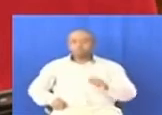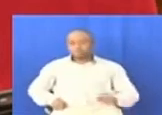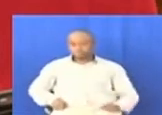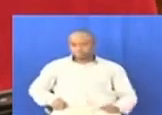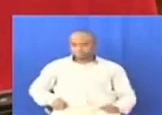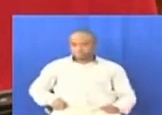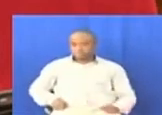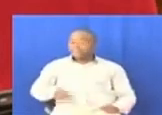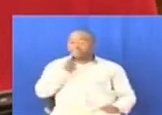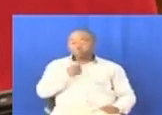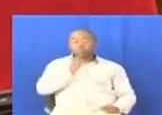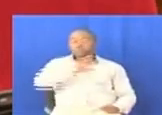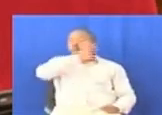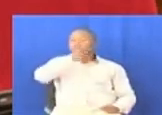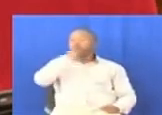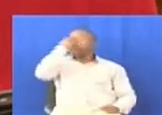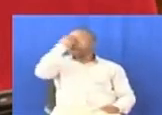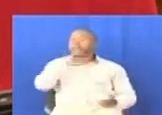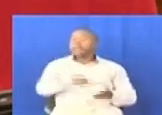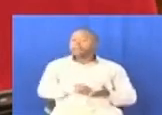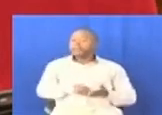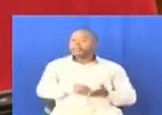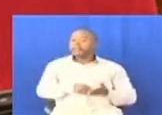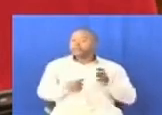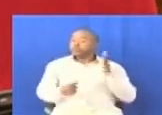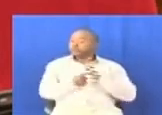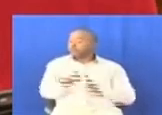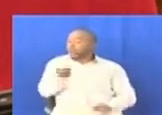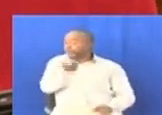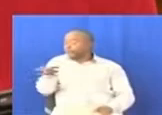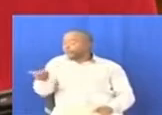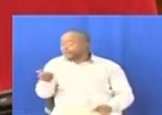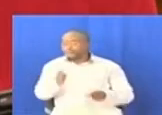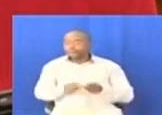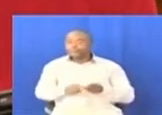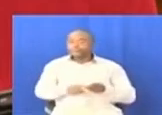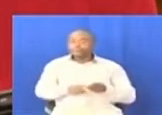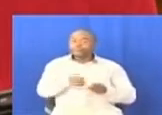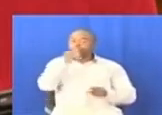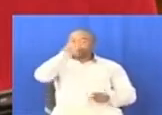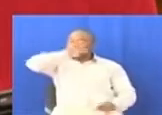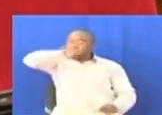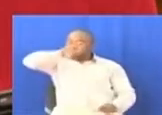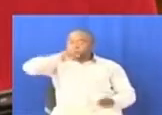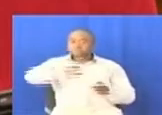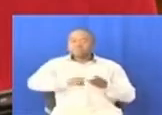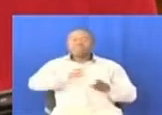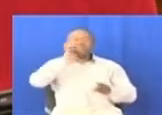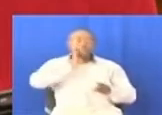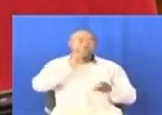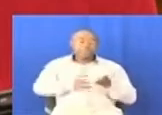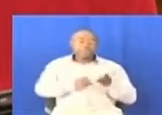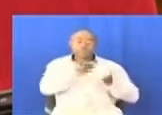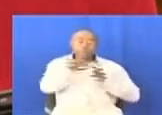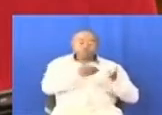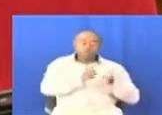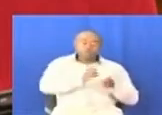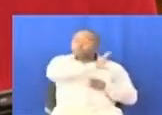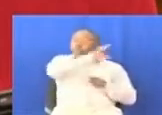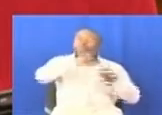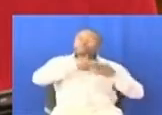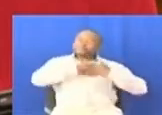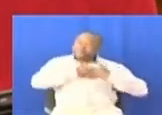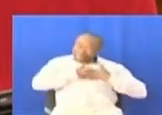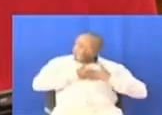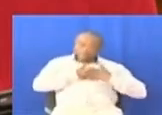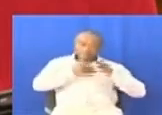Nikisema watu wote namaanisha kutoka watoto wadogo mpaka wakati, mpaka wasomi, watu wote wanampenda